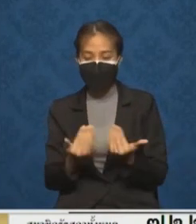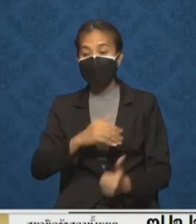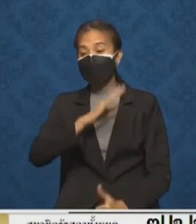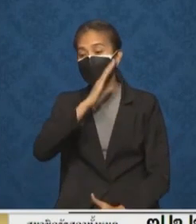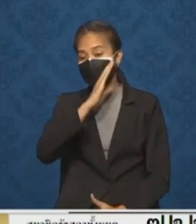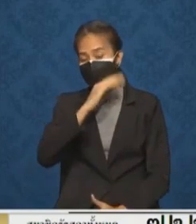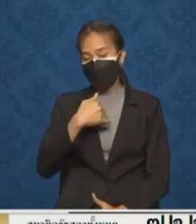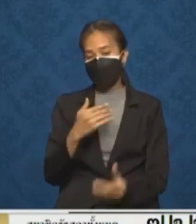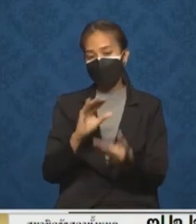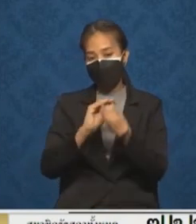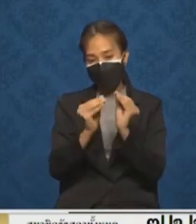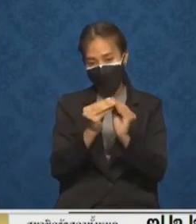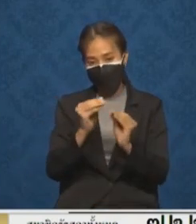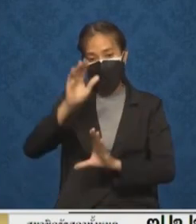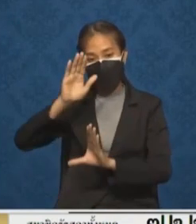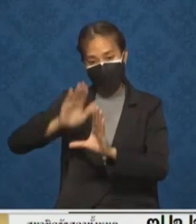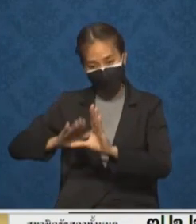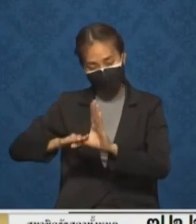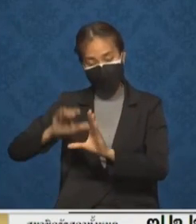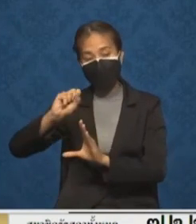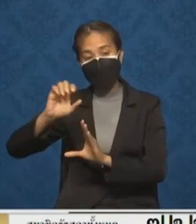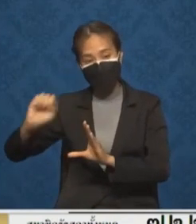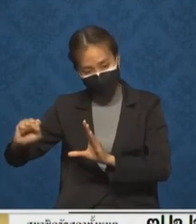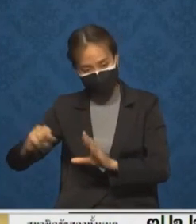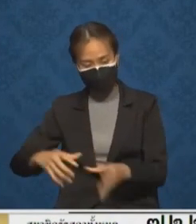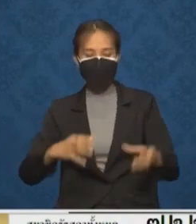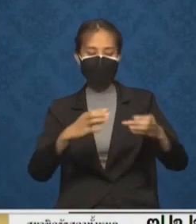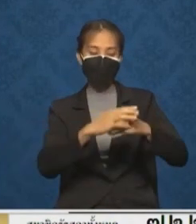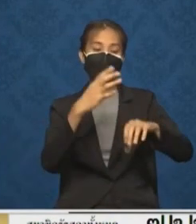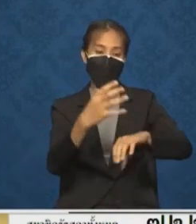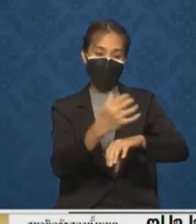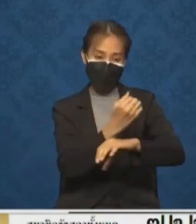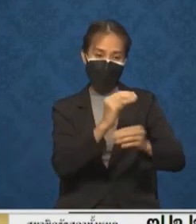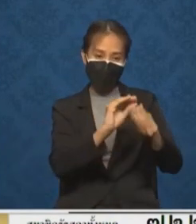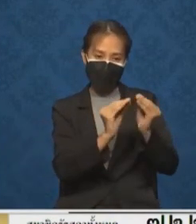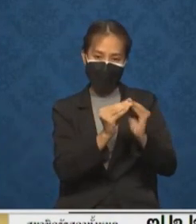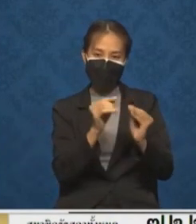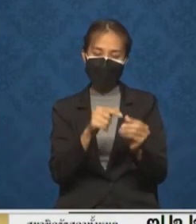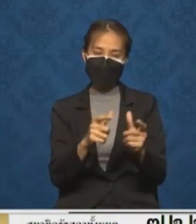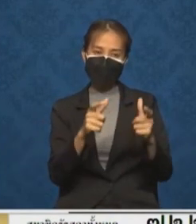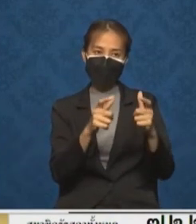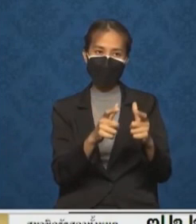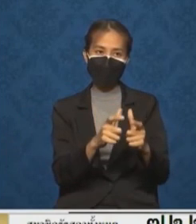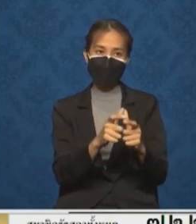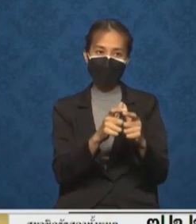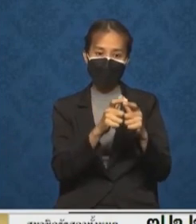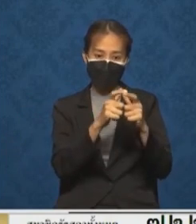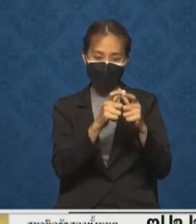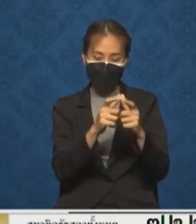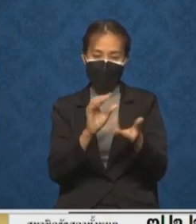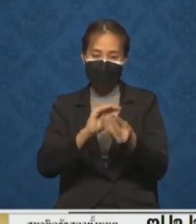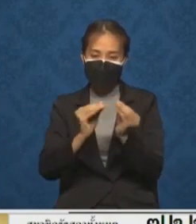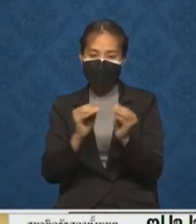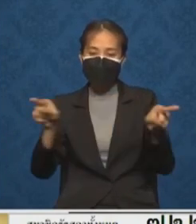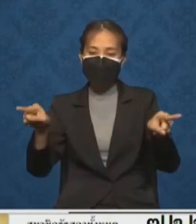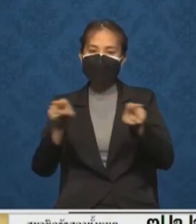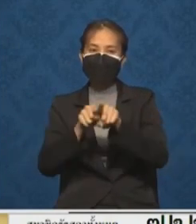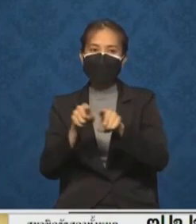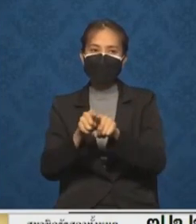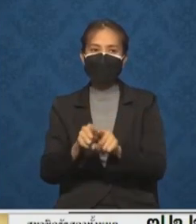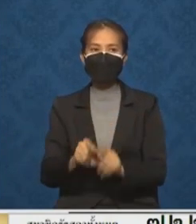ขของผู้สมัครรับเลือกตั้งและของพรรคการเมืองโดยใช้บัตรหรือหมายเลขเดียวกัน